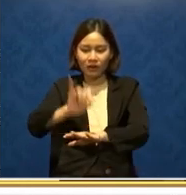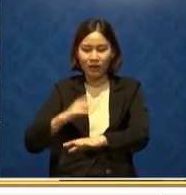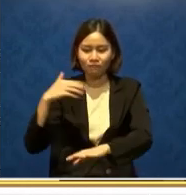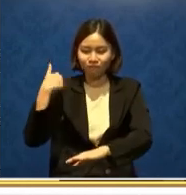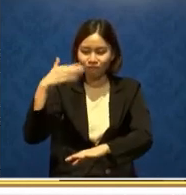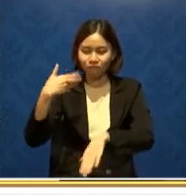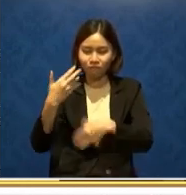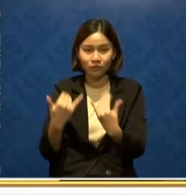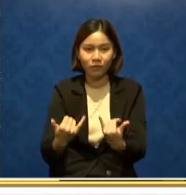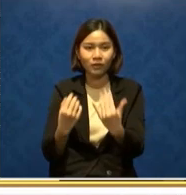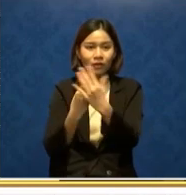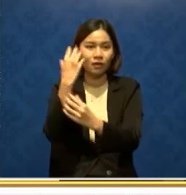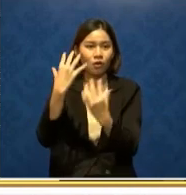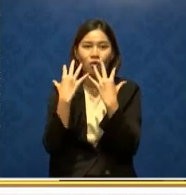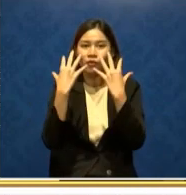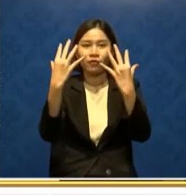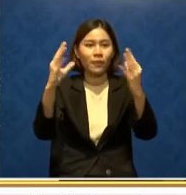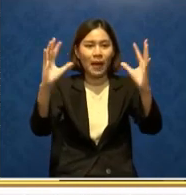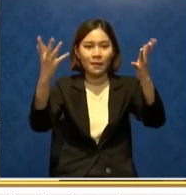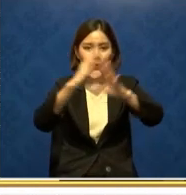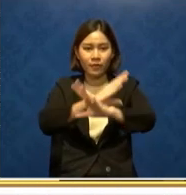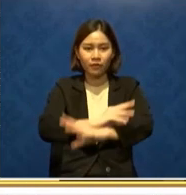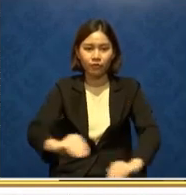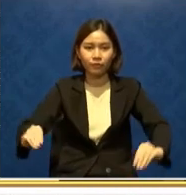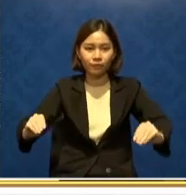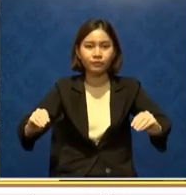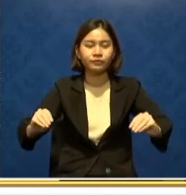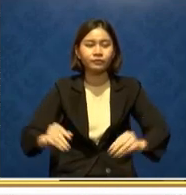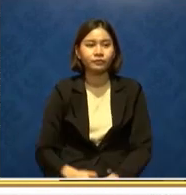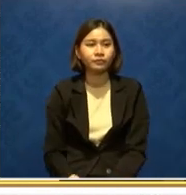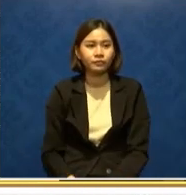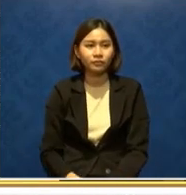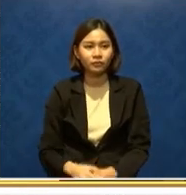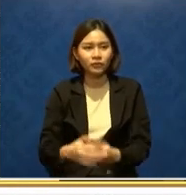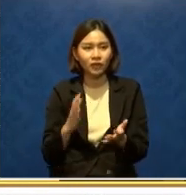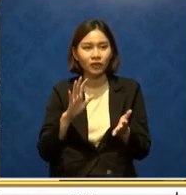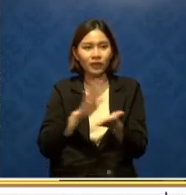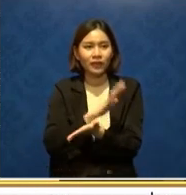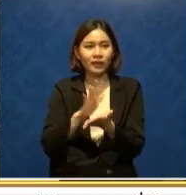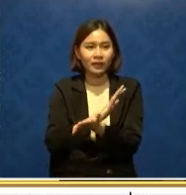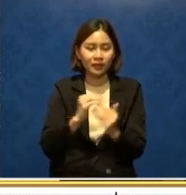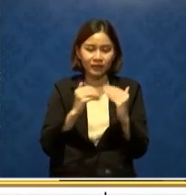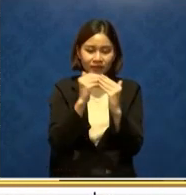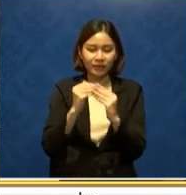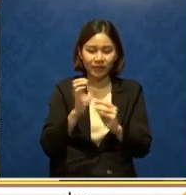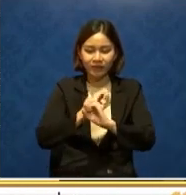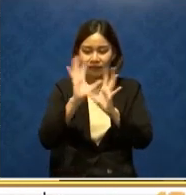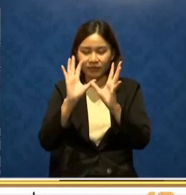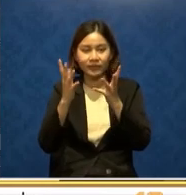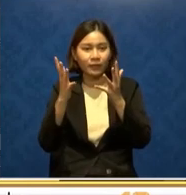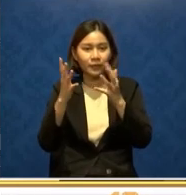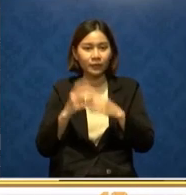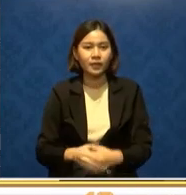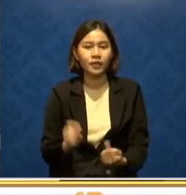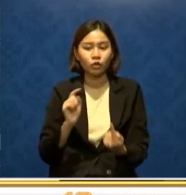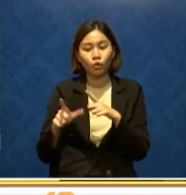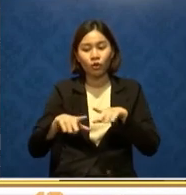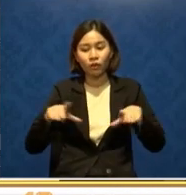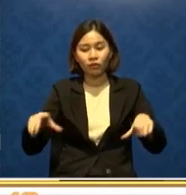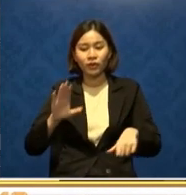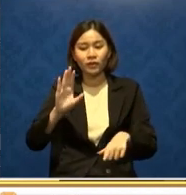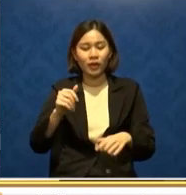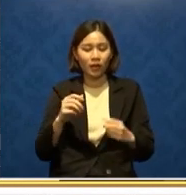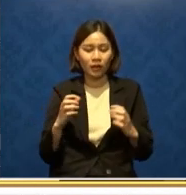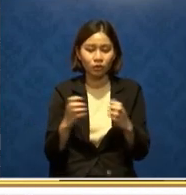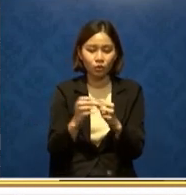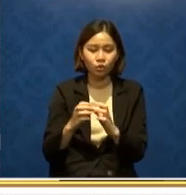นี้สภาพป่ามันไม่มีหลงเหลืออยู่แล้วนะคะท่านประธานการขาดเอกสารสิทธิ์ที่แน่ชัดของราษฎรในพื้นที่ทับซ้